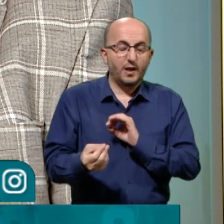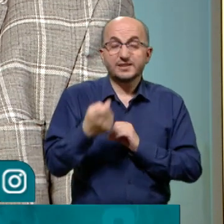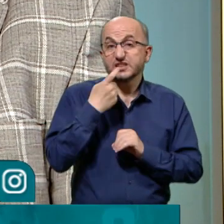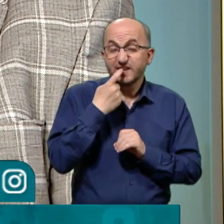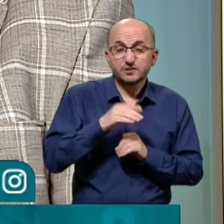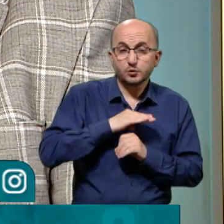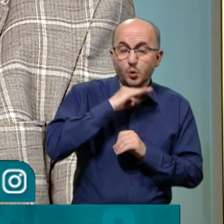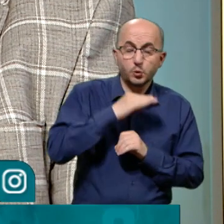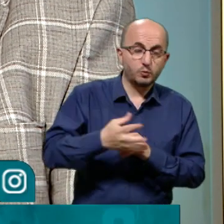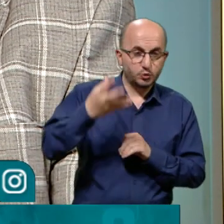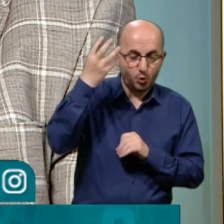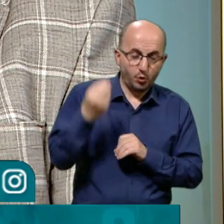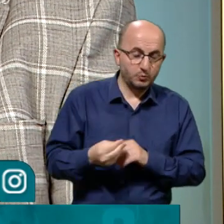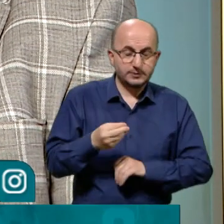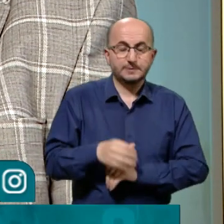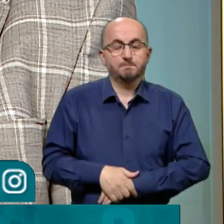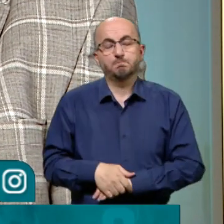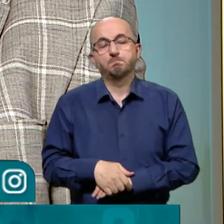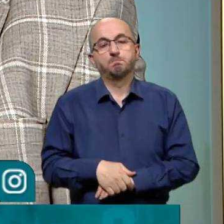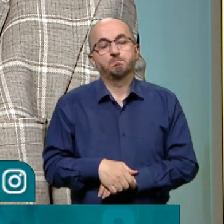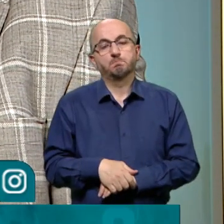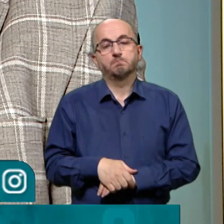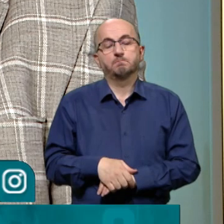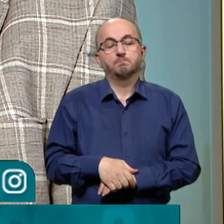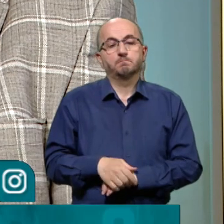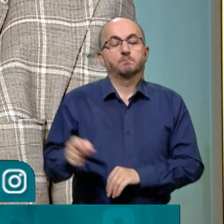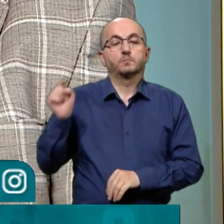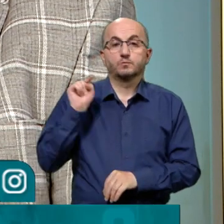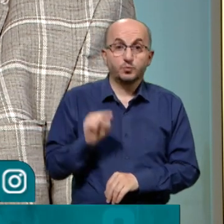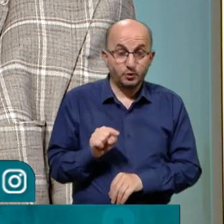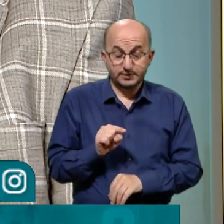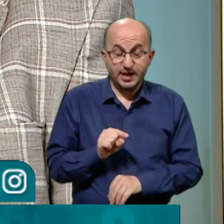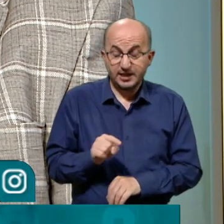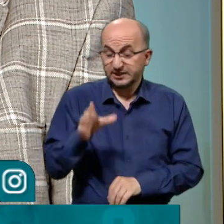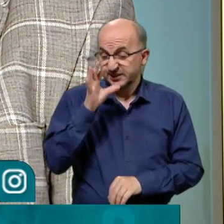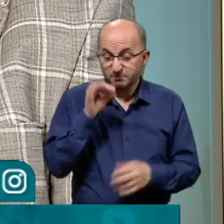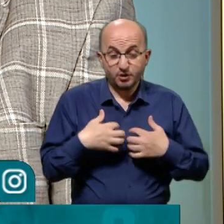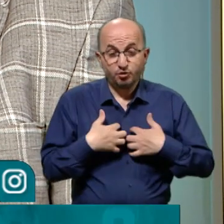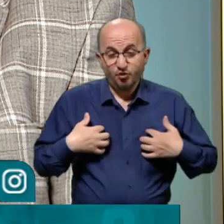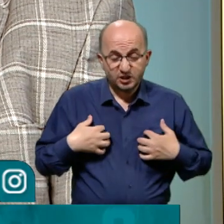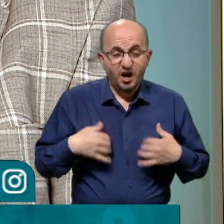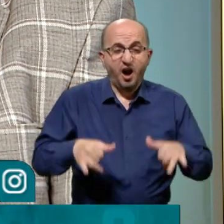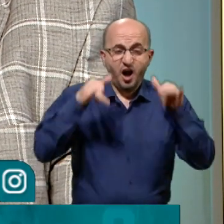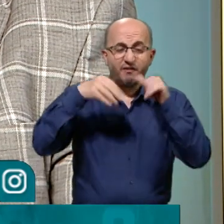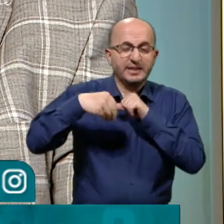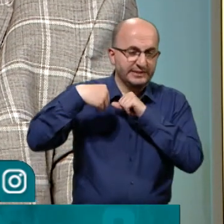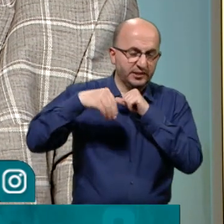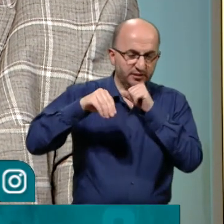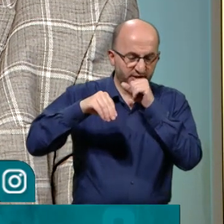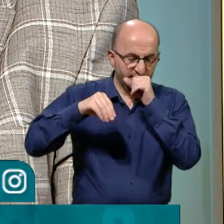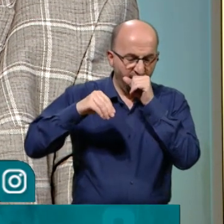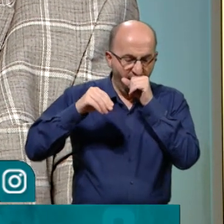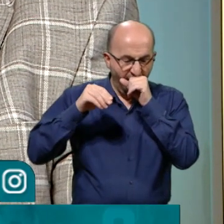Efendim hayvanın yaşını doldurması dır burada biz kime güveneceğiz hayvan satıcısı